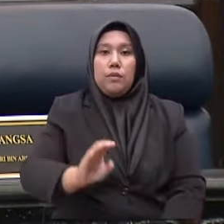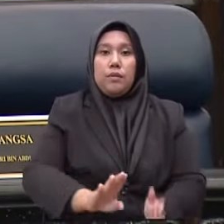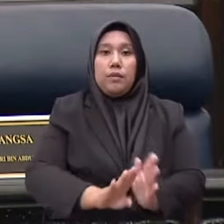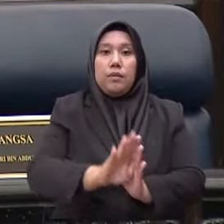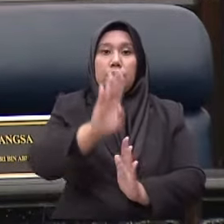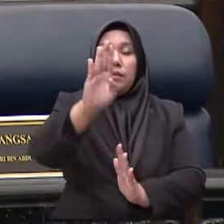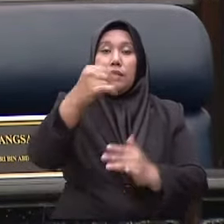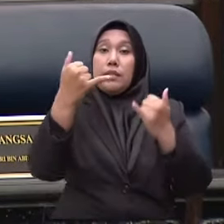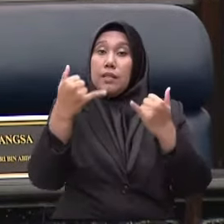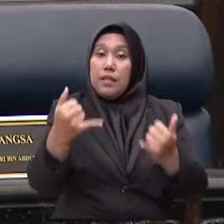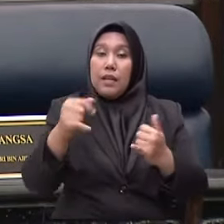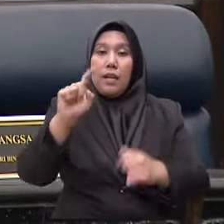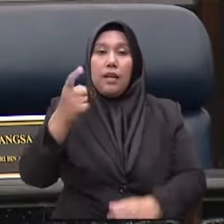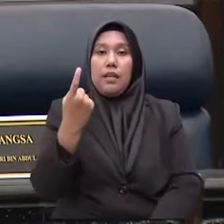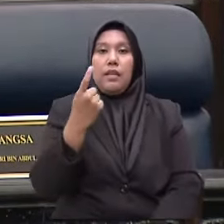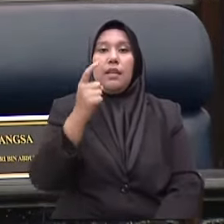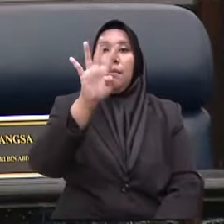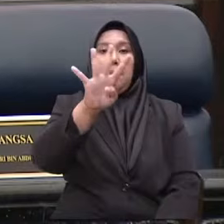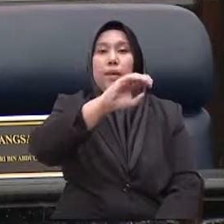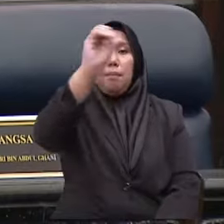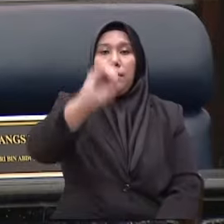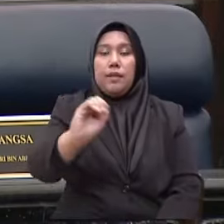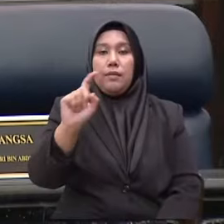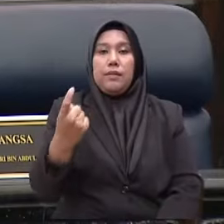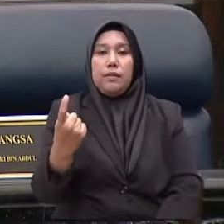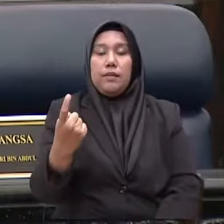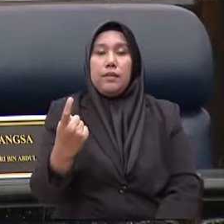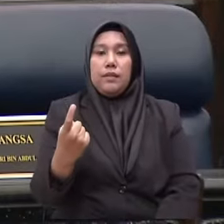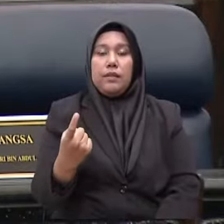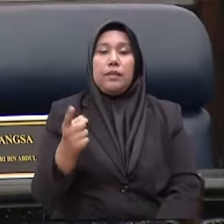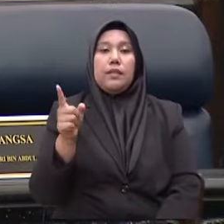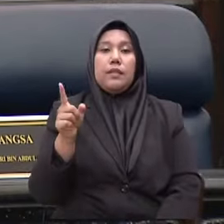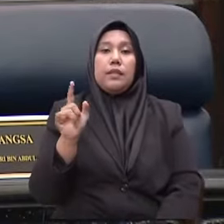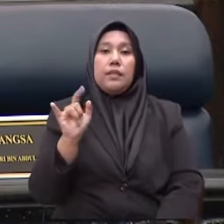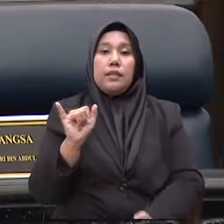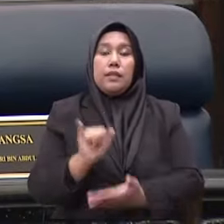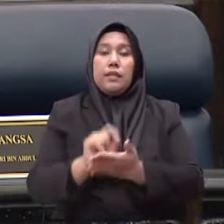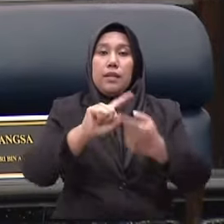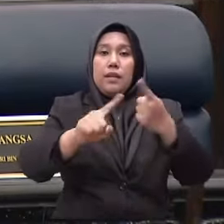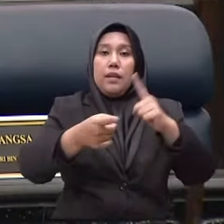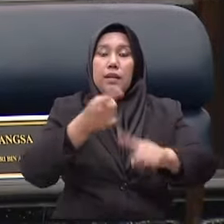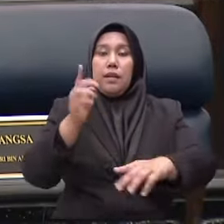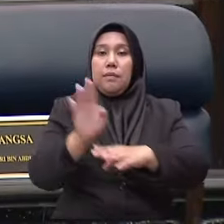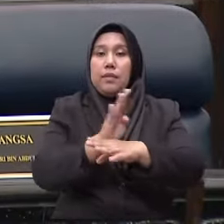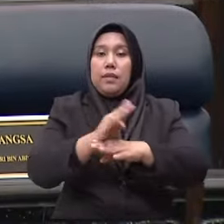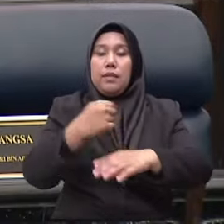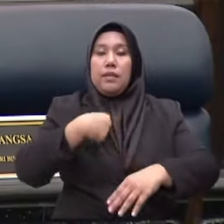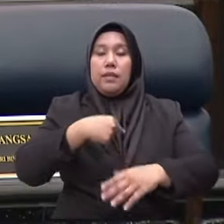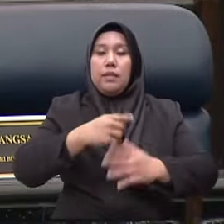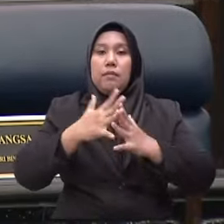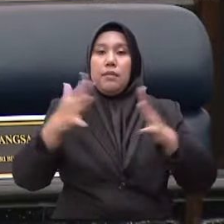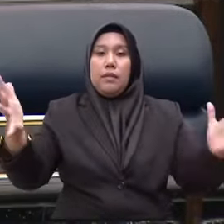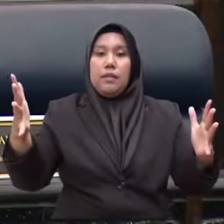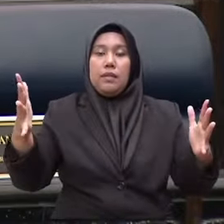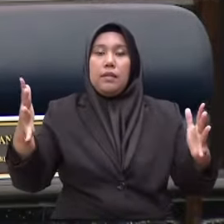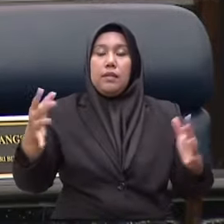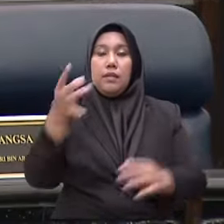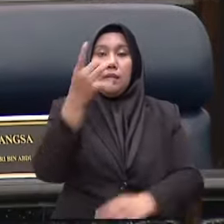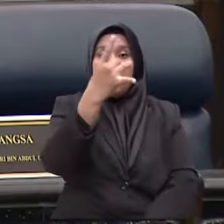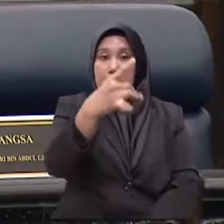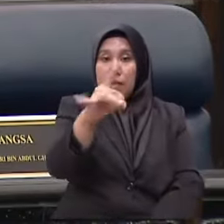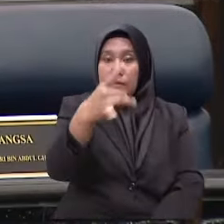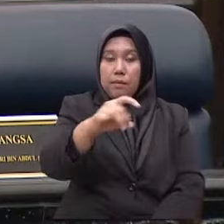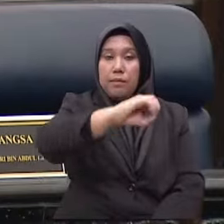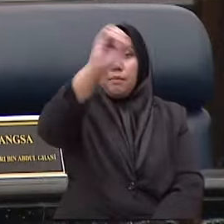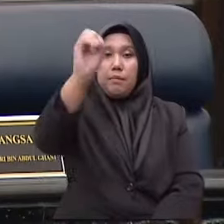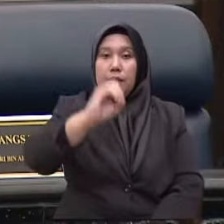kurang dalam 4% sa dia merupakan Rakan dagang kita yang terbesar sehingga mencecah 18%